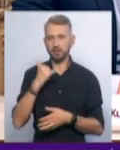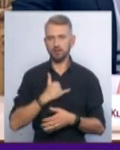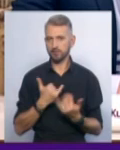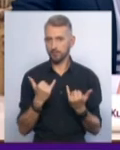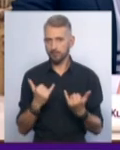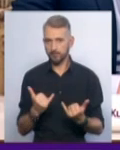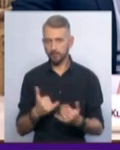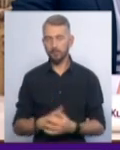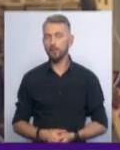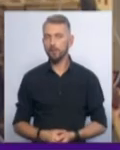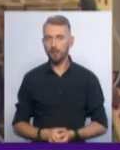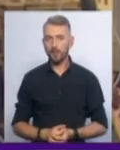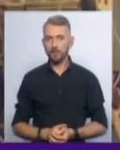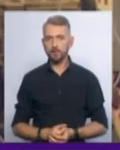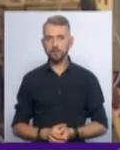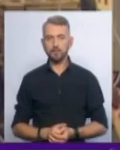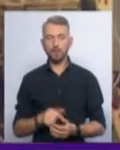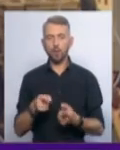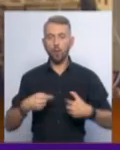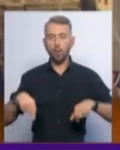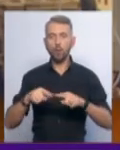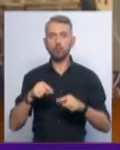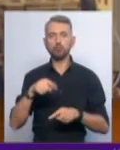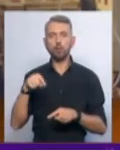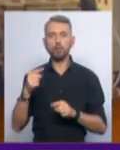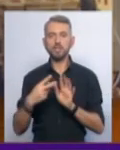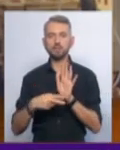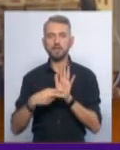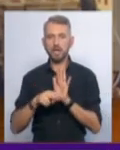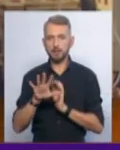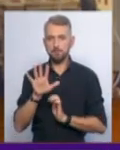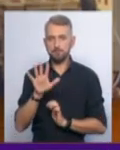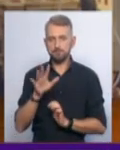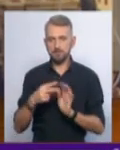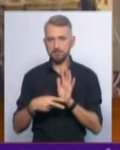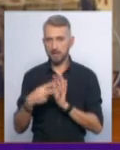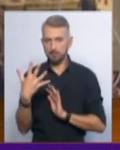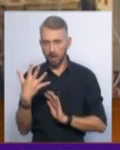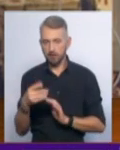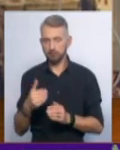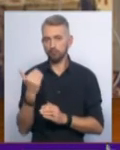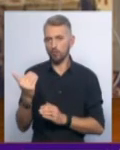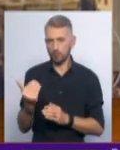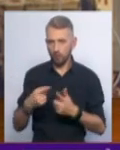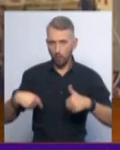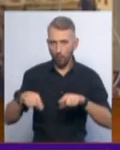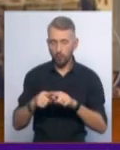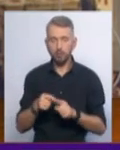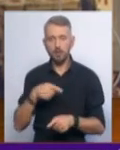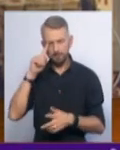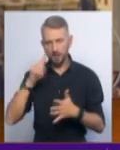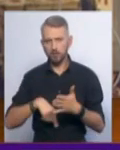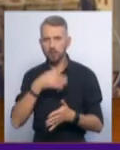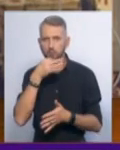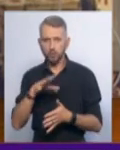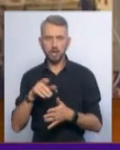нашої прямоефірної дискусії. Округ номер 75 – це профільний округ пана Михайла, однак переконана, що будь-які питання, які стосуються